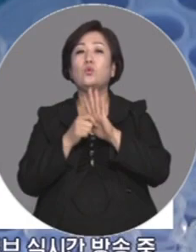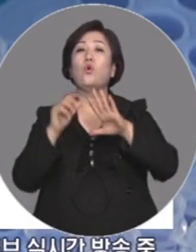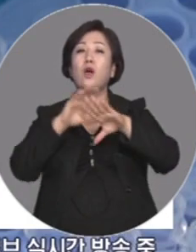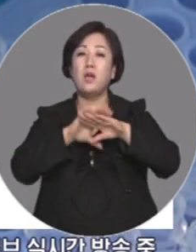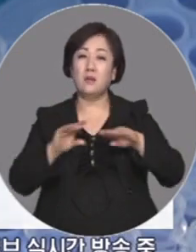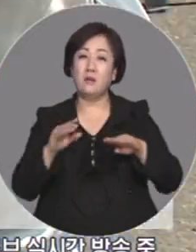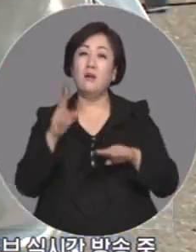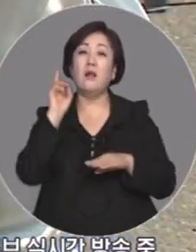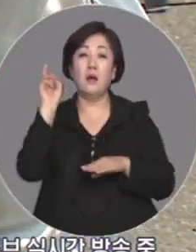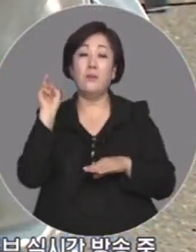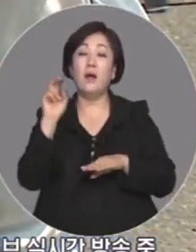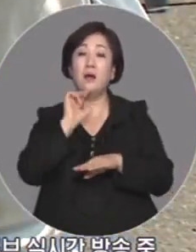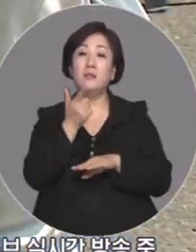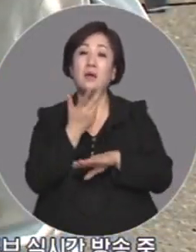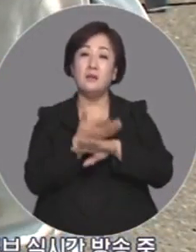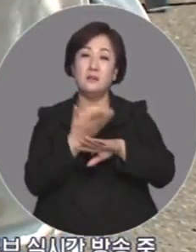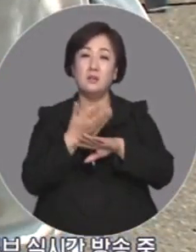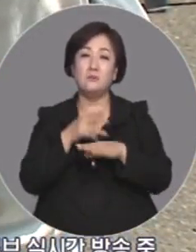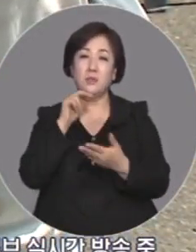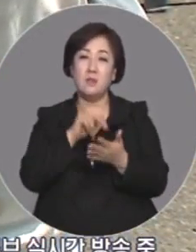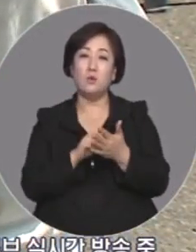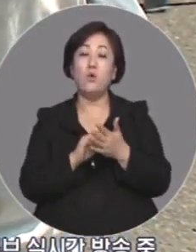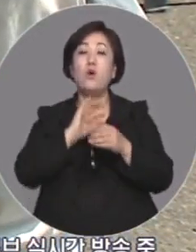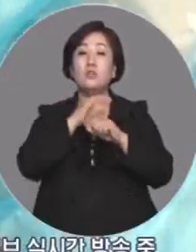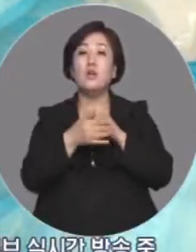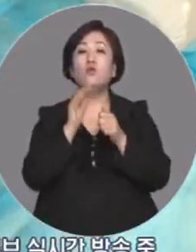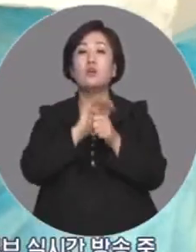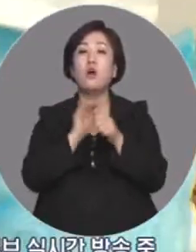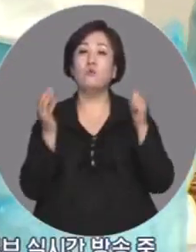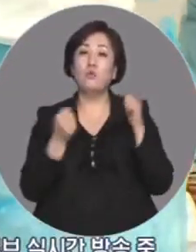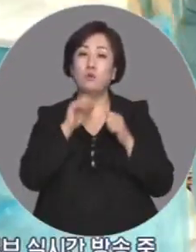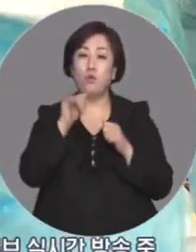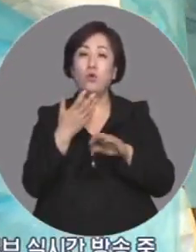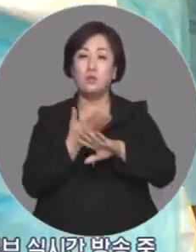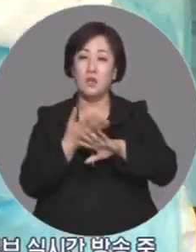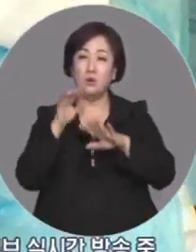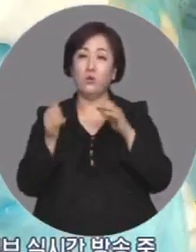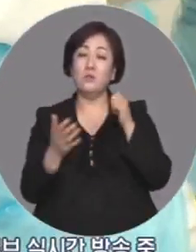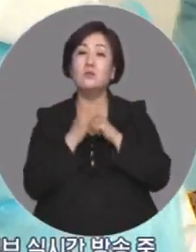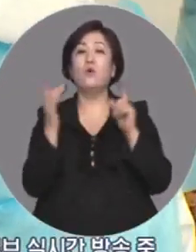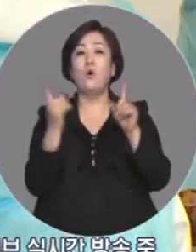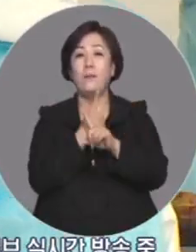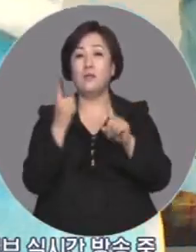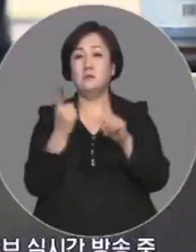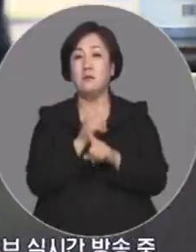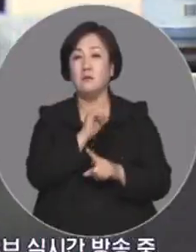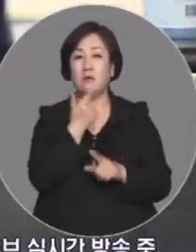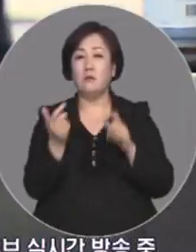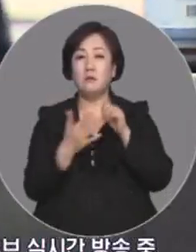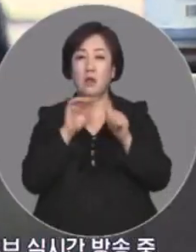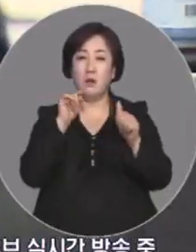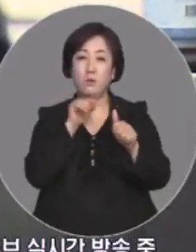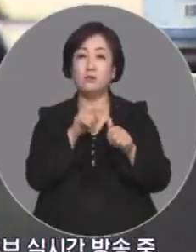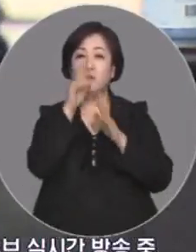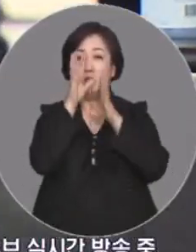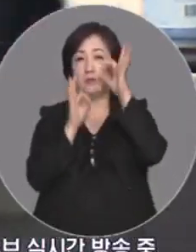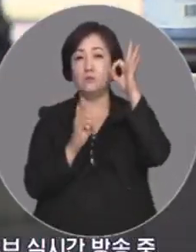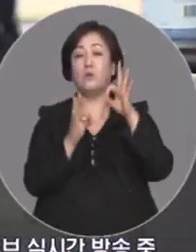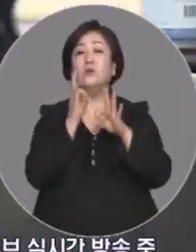수가 있지. 하지만 대구, 경북 등 다른 지역에서도 판정 번복 사례가 이어지고 있는 만큼